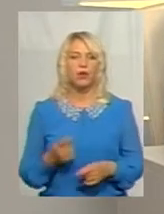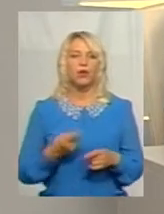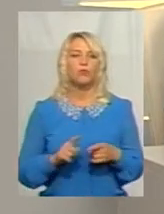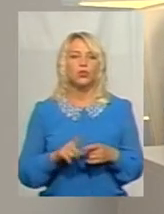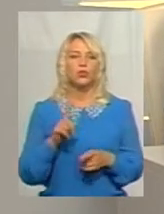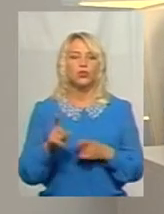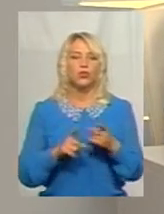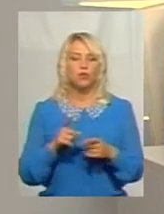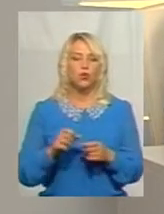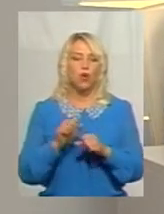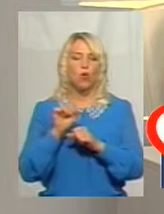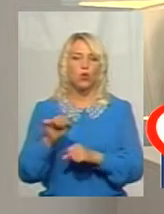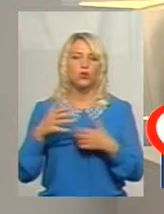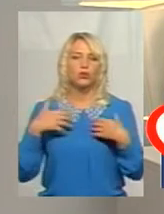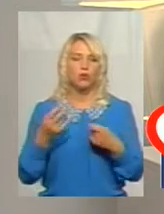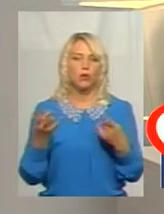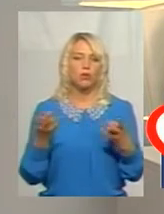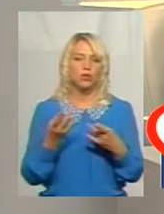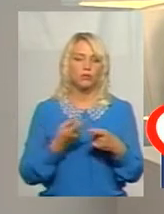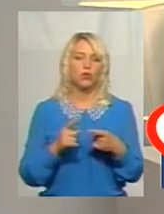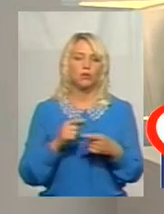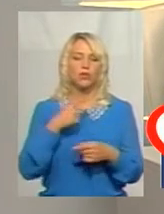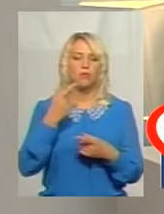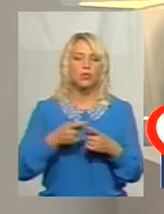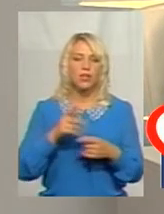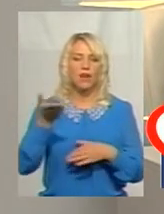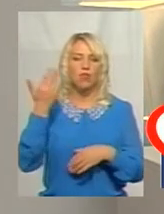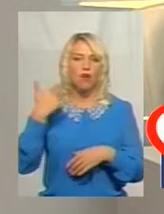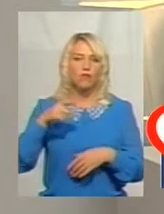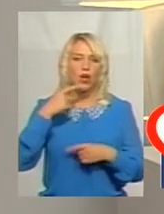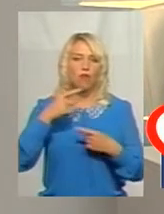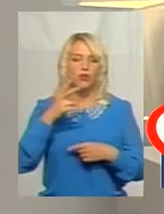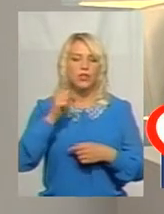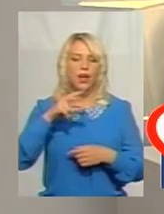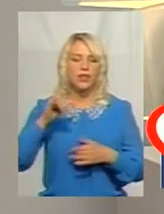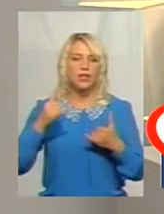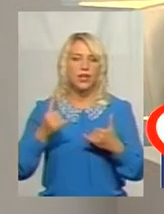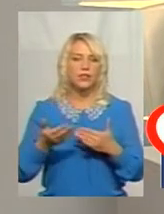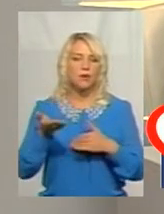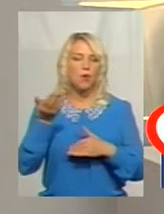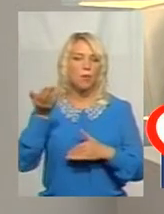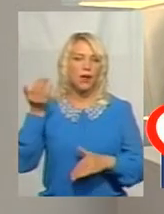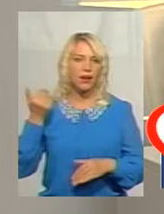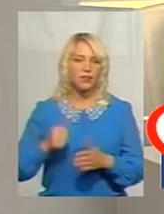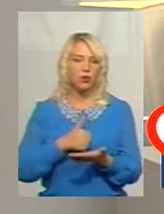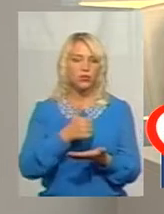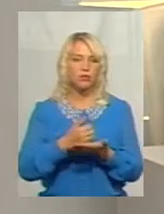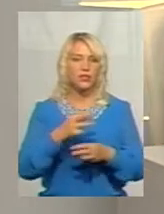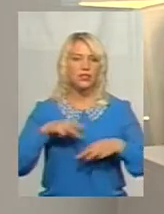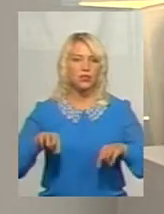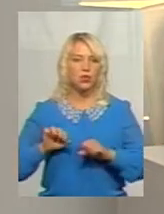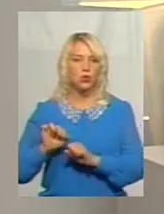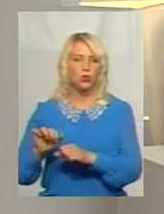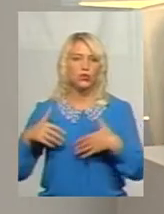реформу в охороні здоров'я робити потрібно, про це говориться вже давно. Але наразі всі попередні очільники Міністерства